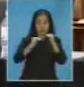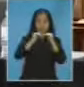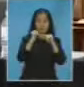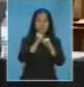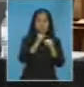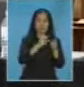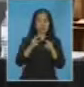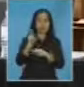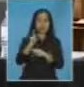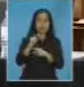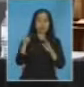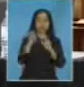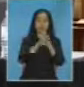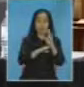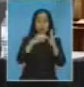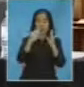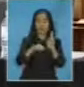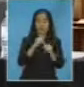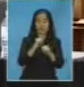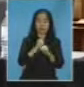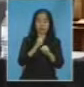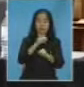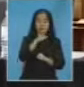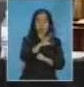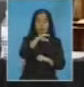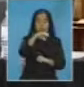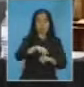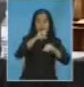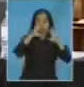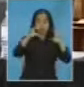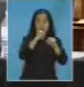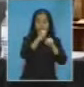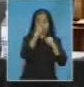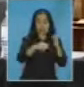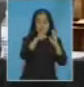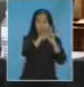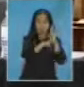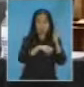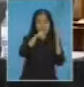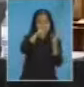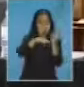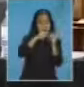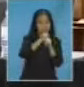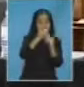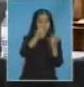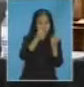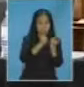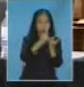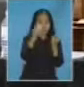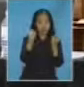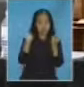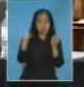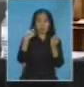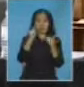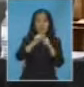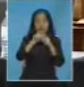ฐเนี่ยควรจะดูว่ามีประเด็นอะไรบ้างที่จะทำให้เสริมสร้างความเป็นธรรมให้เกิดขึ้นด้วยเหตุนี้คำใหม่ที่ท่านพบใน